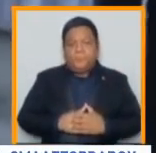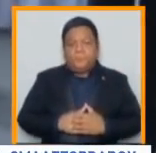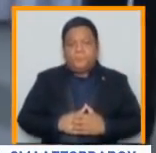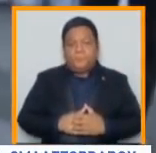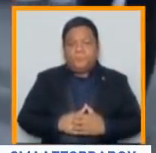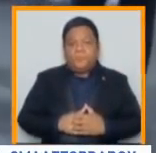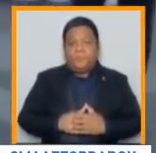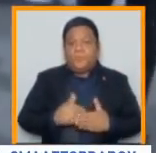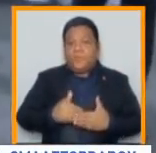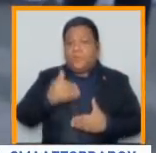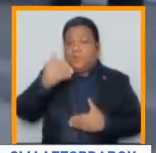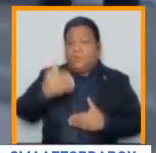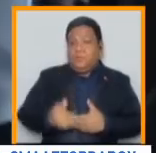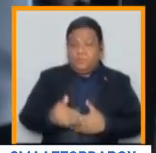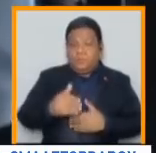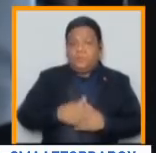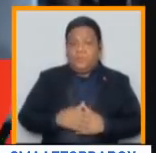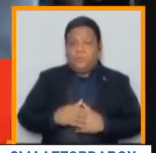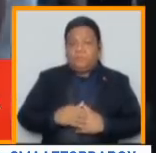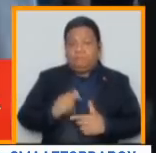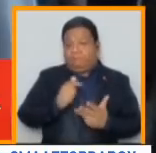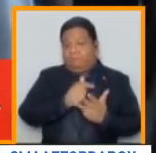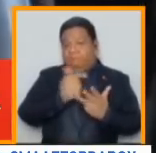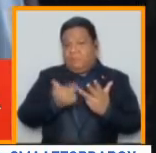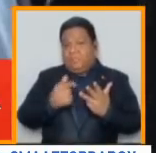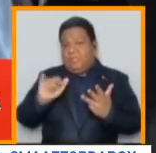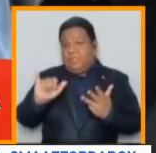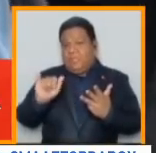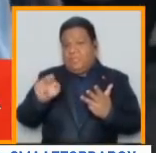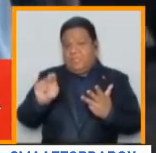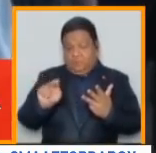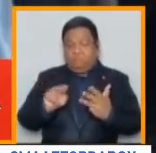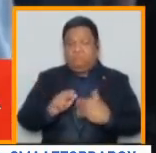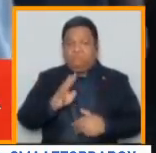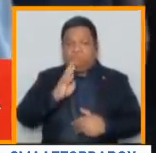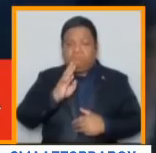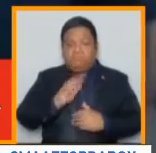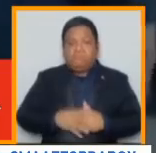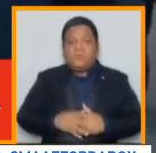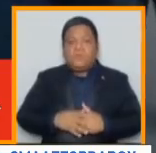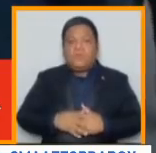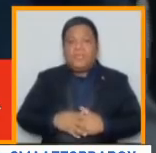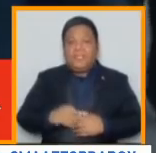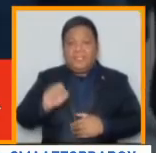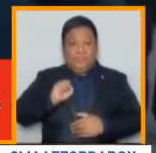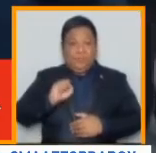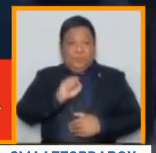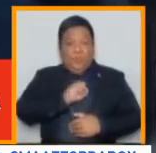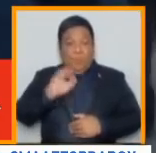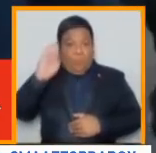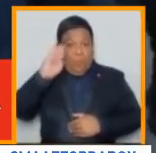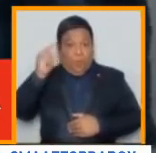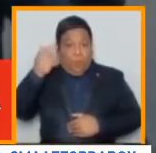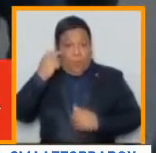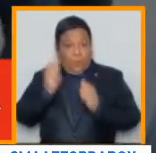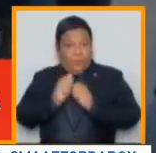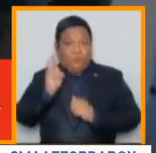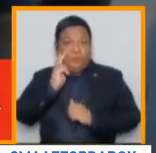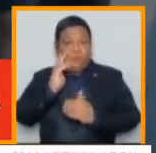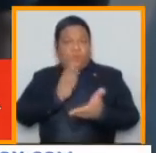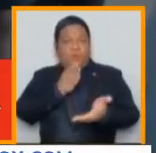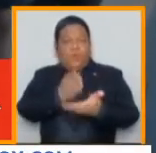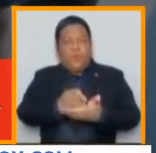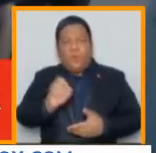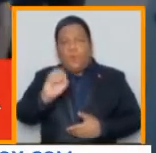Bongo kasama si Pangulong Duterte. Una nilang inspeksyon ng Sentrong Pangkabataan Project. Panghuli sa kanilang lakad ng event ng PDP